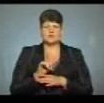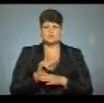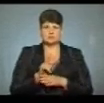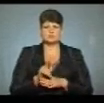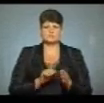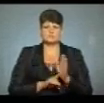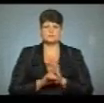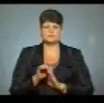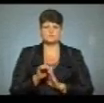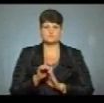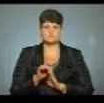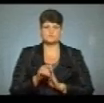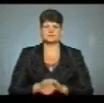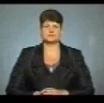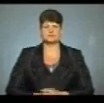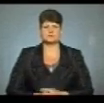приступити.